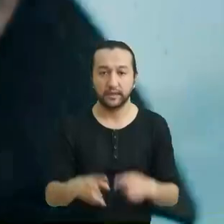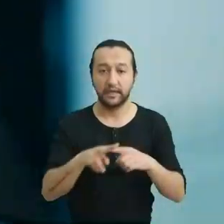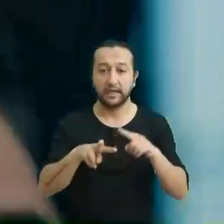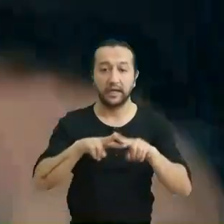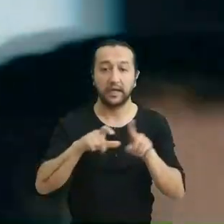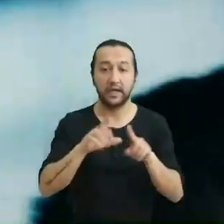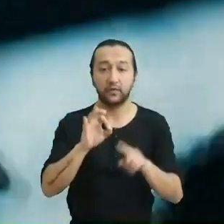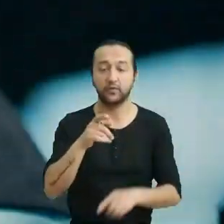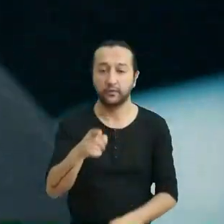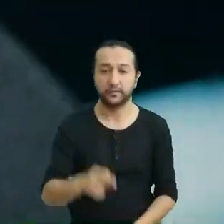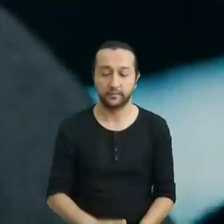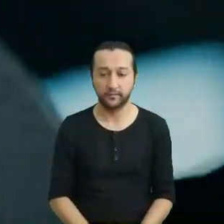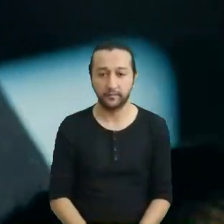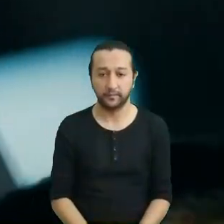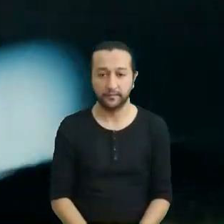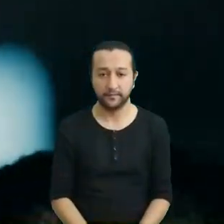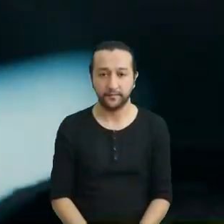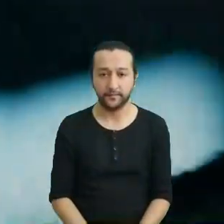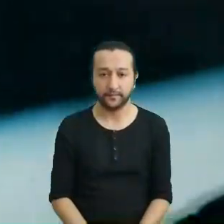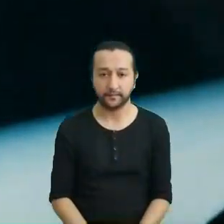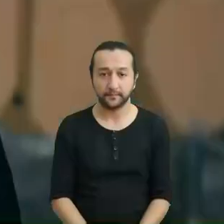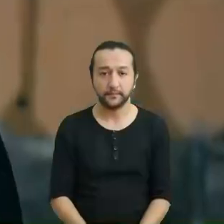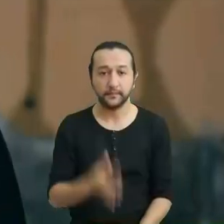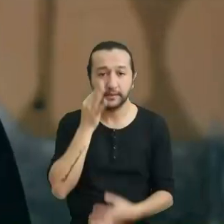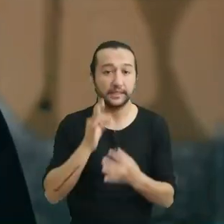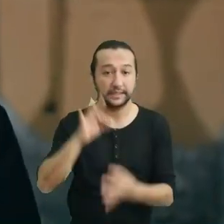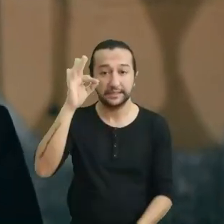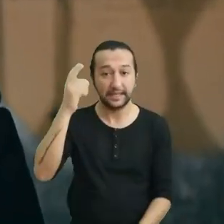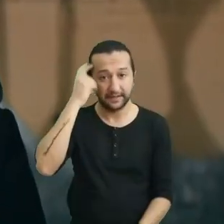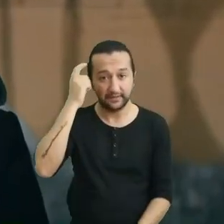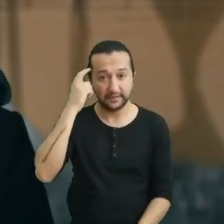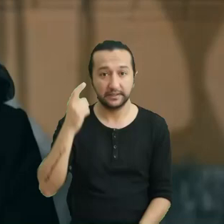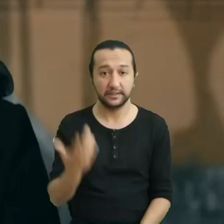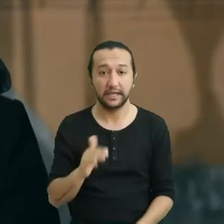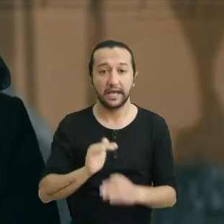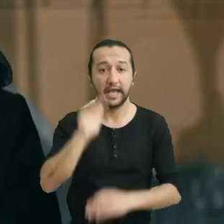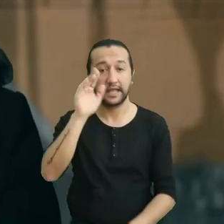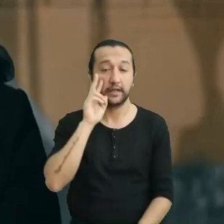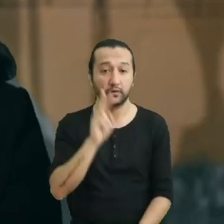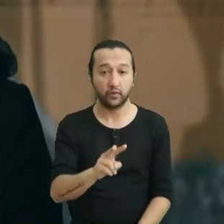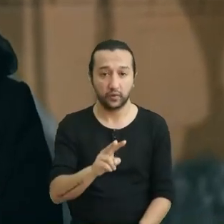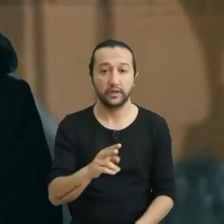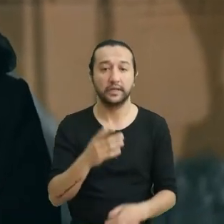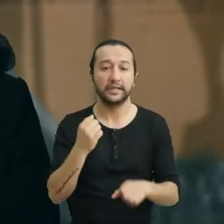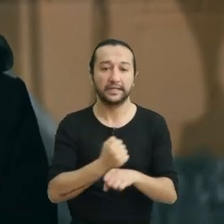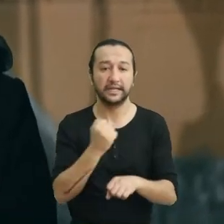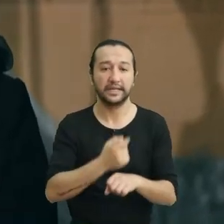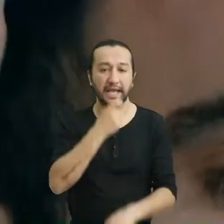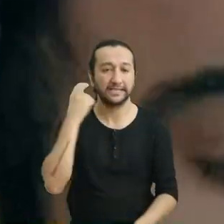Kado. Tekrar arkasına geçti. İnsan kafası hayata göre